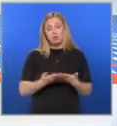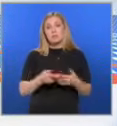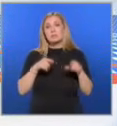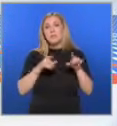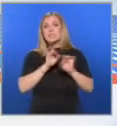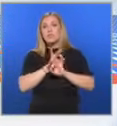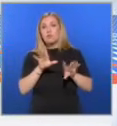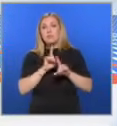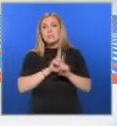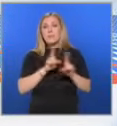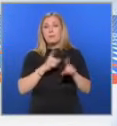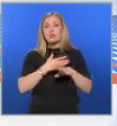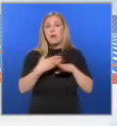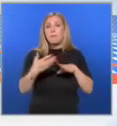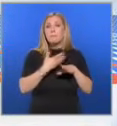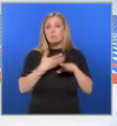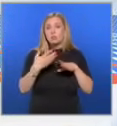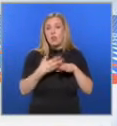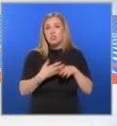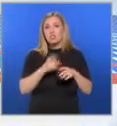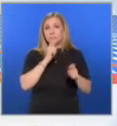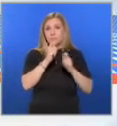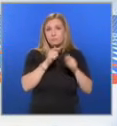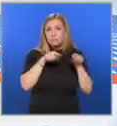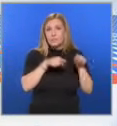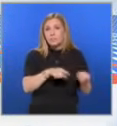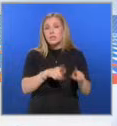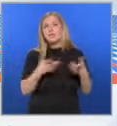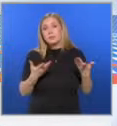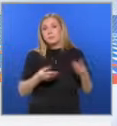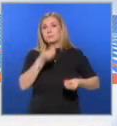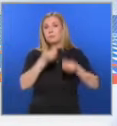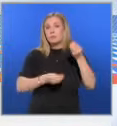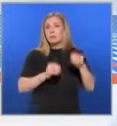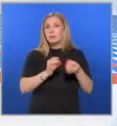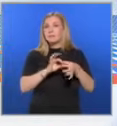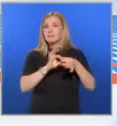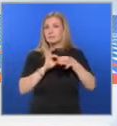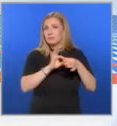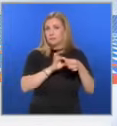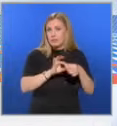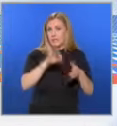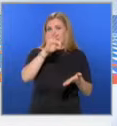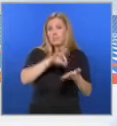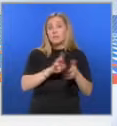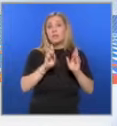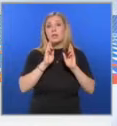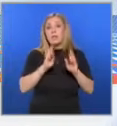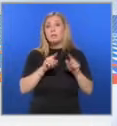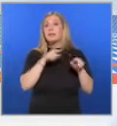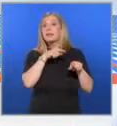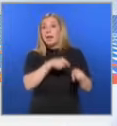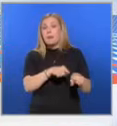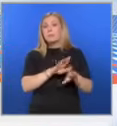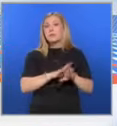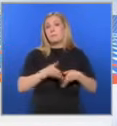Христозова не може да продължи да предава от Карлово и Богдан. Все пак видяхте каква е ситуацията там. Надяваме се и там